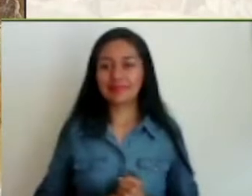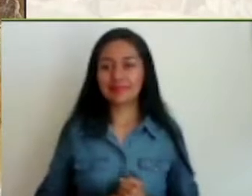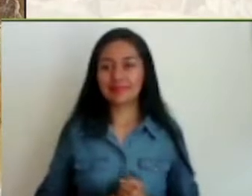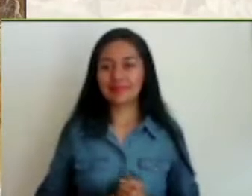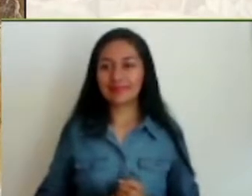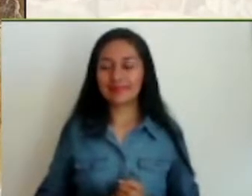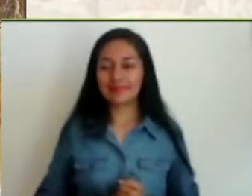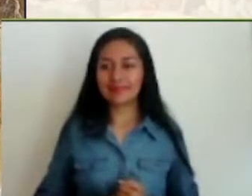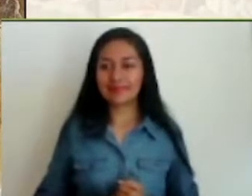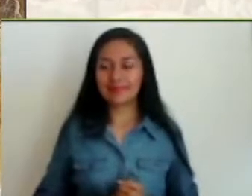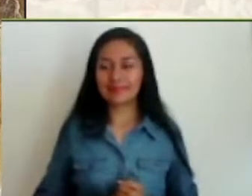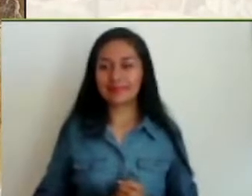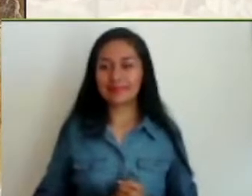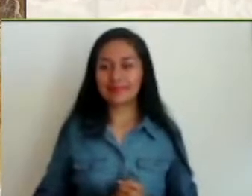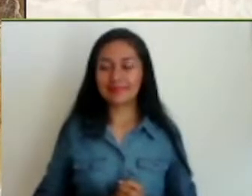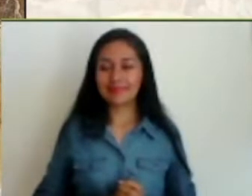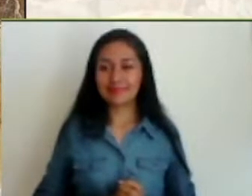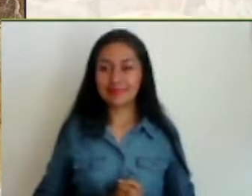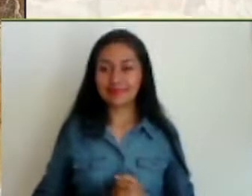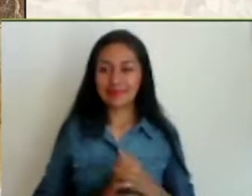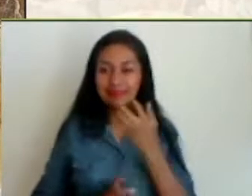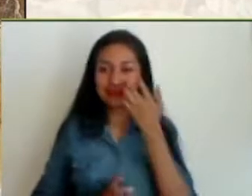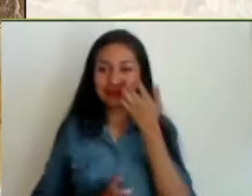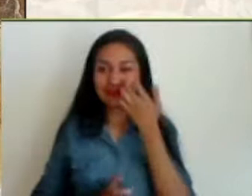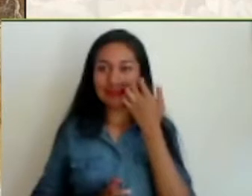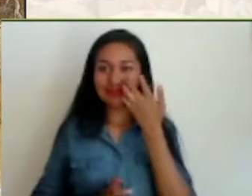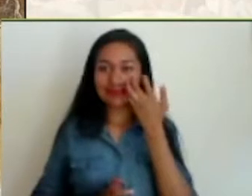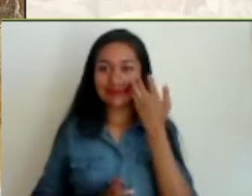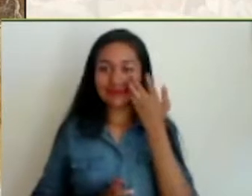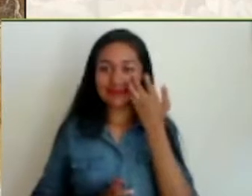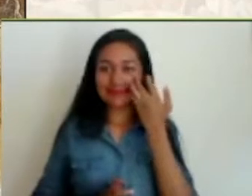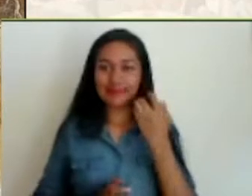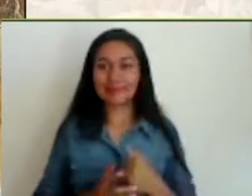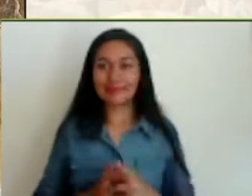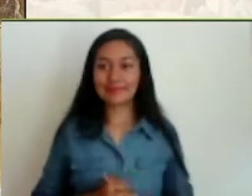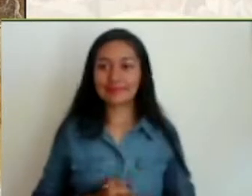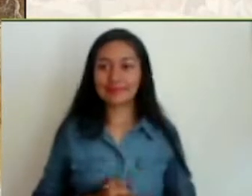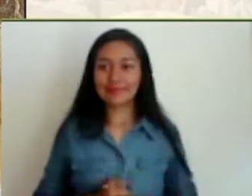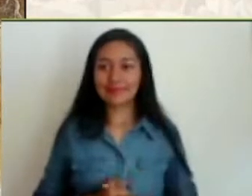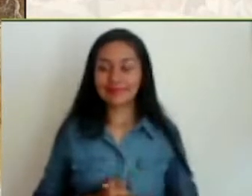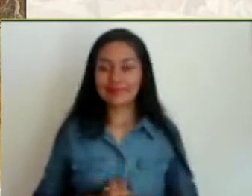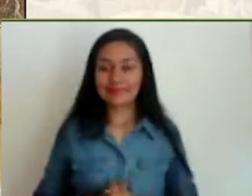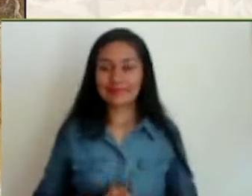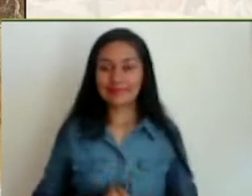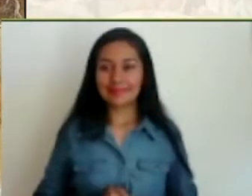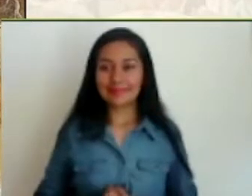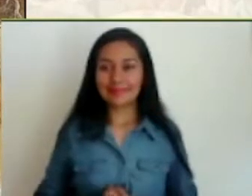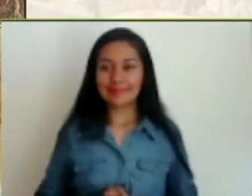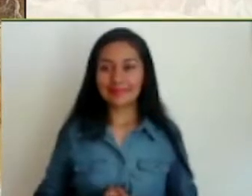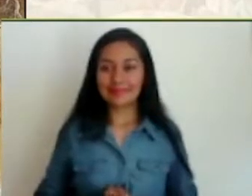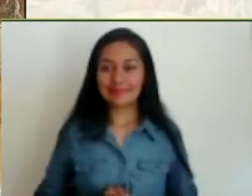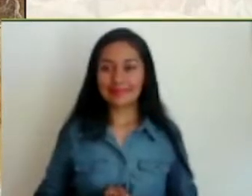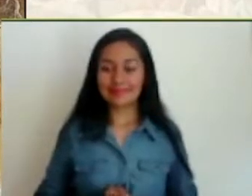causa della morte nera nella sola Venezia ancora un numero paragonabile all'epidemia precedente, ma come vedremo più elevato in rapporto